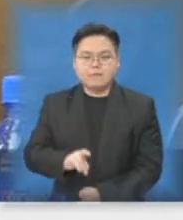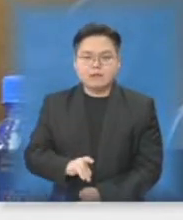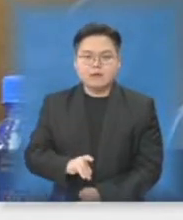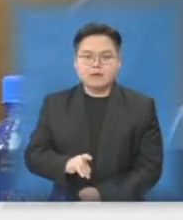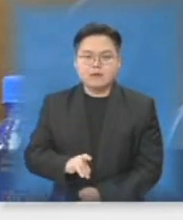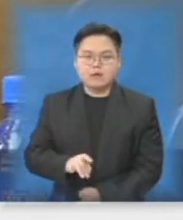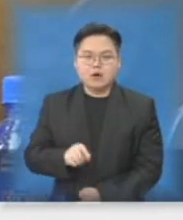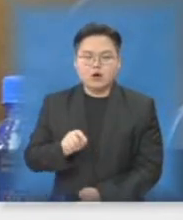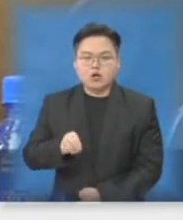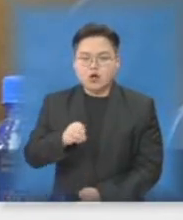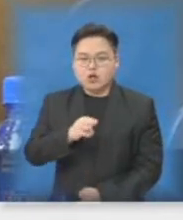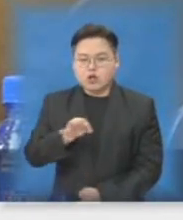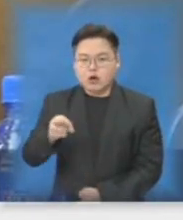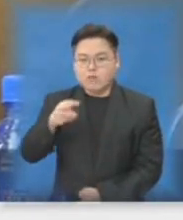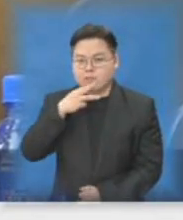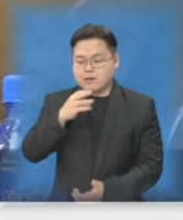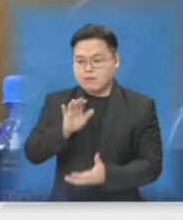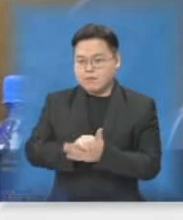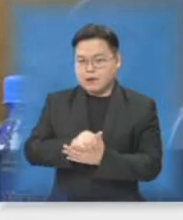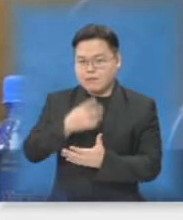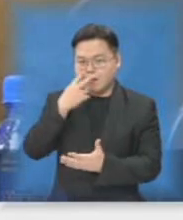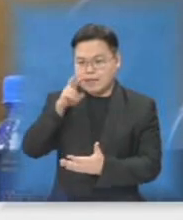одоо ингээд нэг тоо баримтуудыг үзэхээр